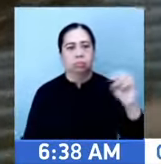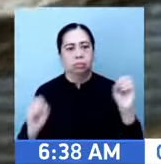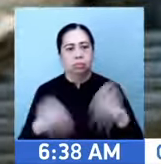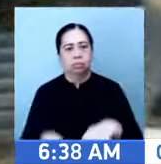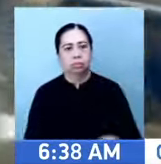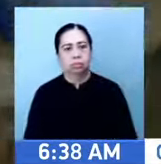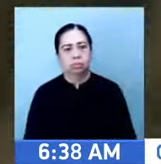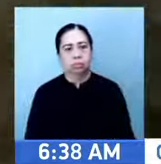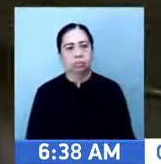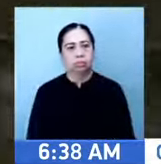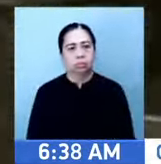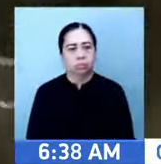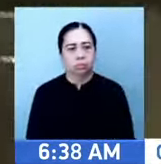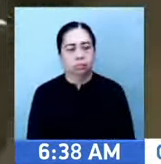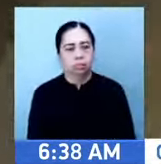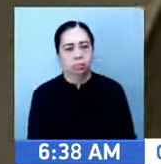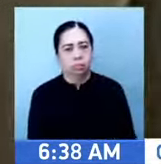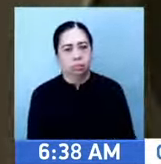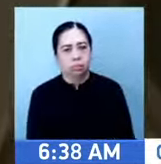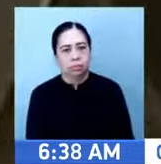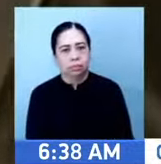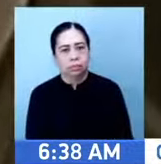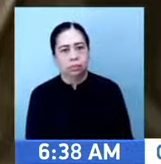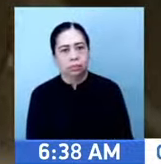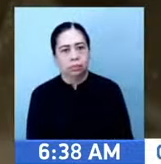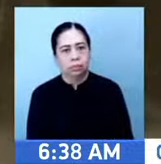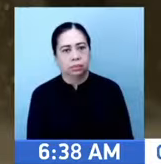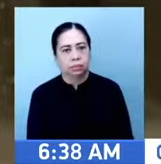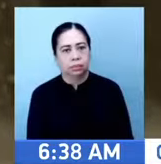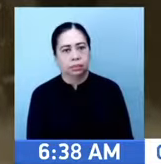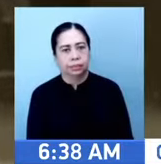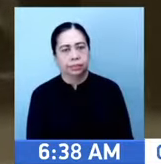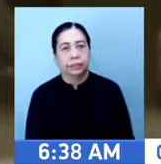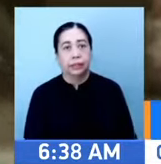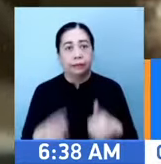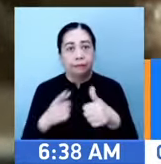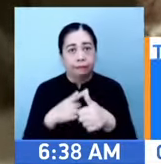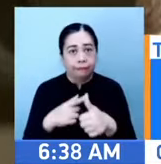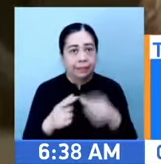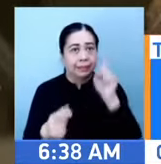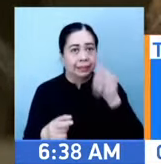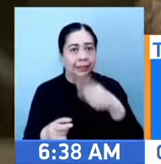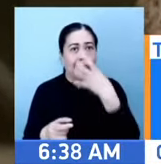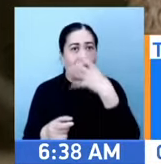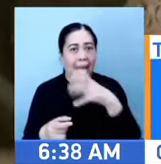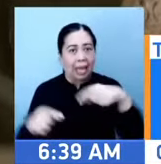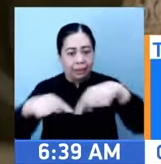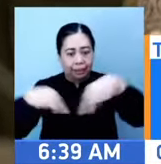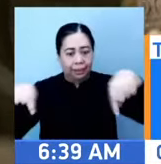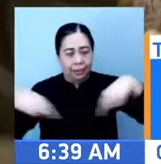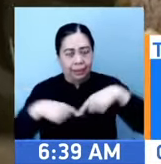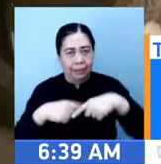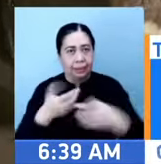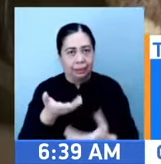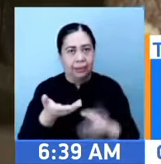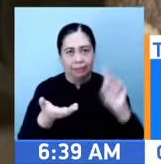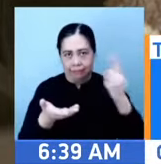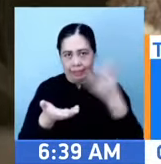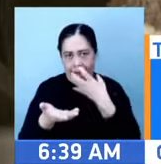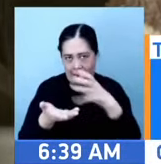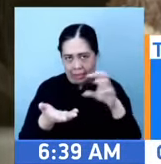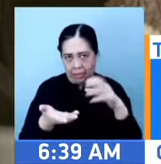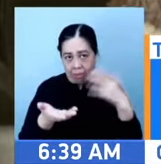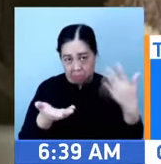So, gawa lang tayo ng ganyan. Mainit na yung pan natin. Yan. And then, of course. Ito, Chef. Ilalagay mo dito,